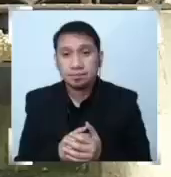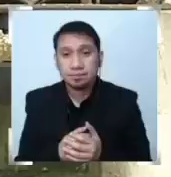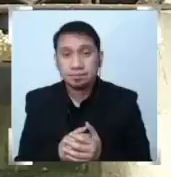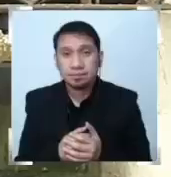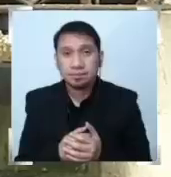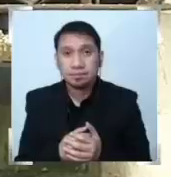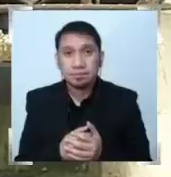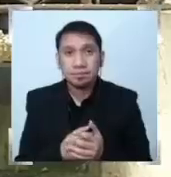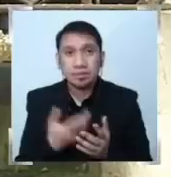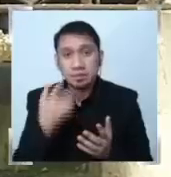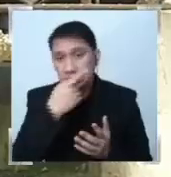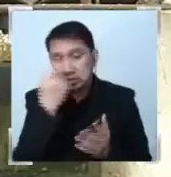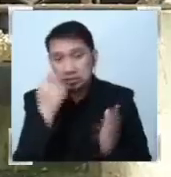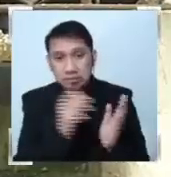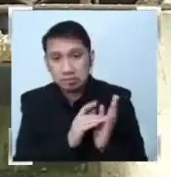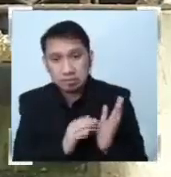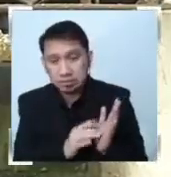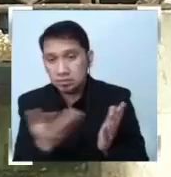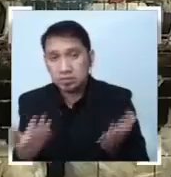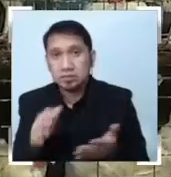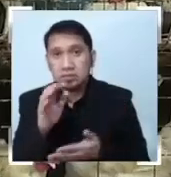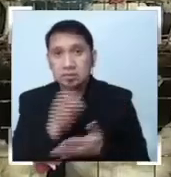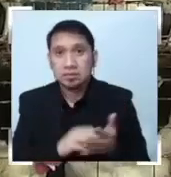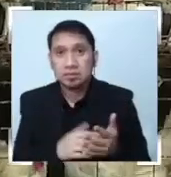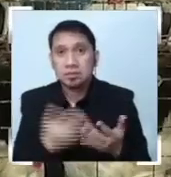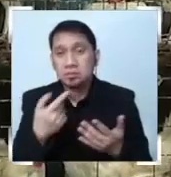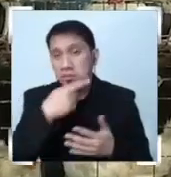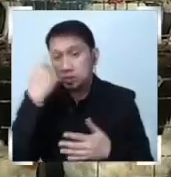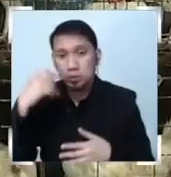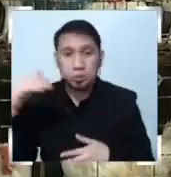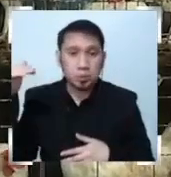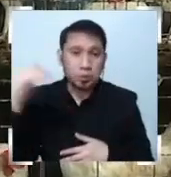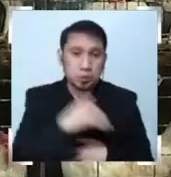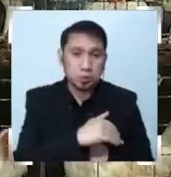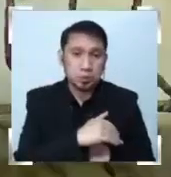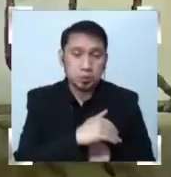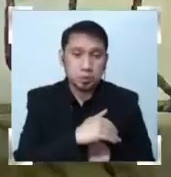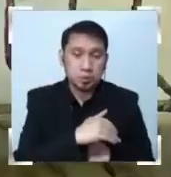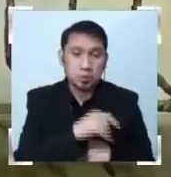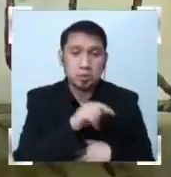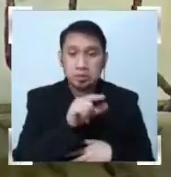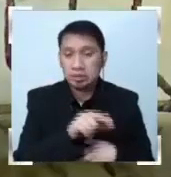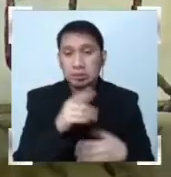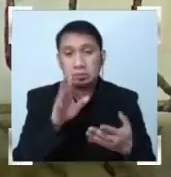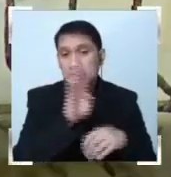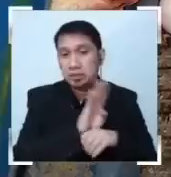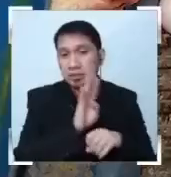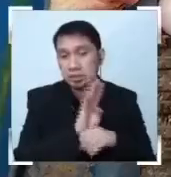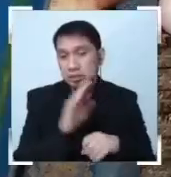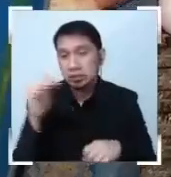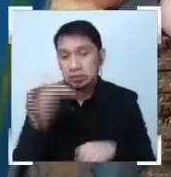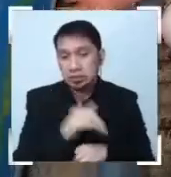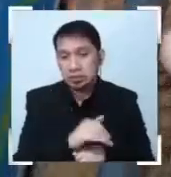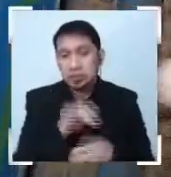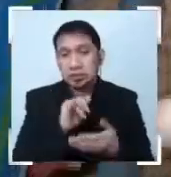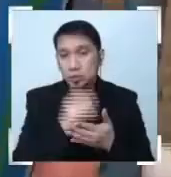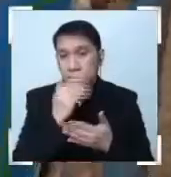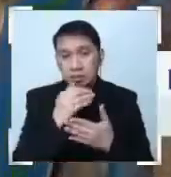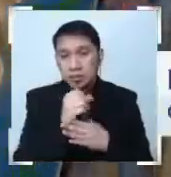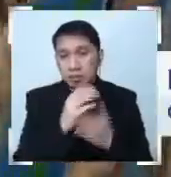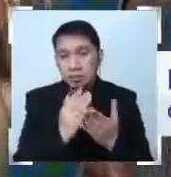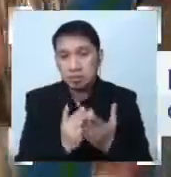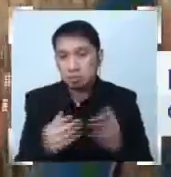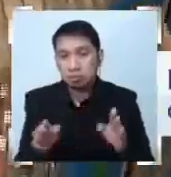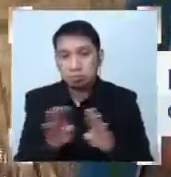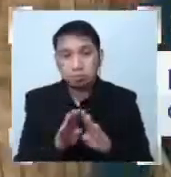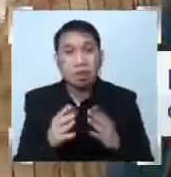sipe. Pwede tumigil yun, pagkalugi na talaga dahil in fact nalulugi naman ang marami sa layer farmers ngayon. Isa sa mga aksyon ng Bureau